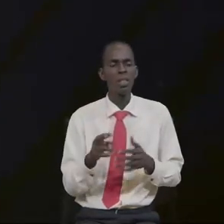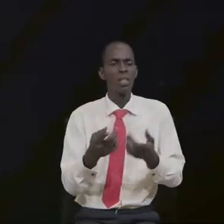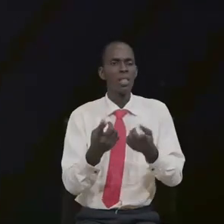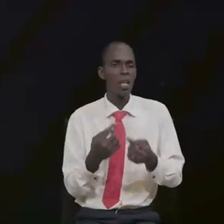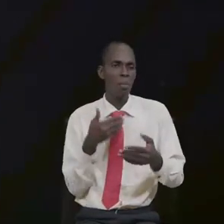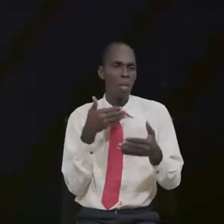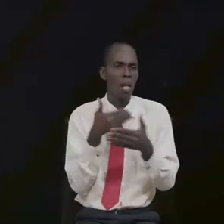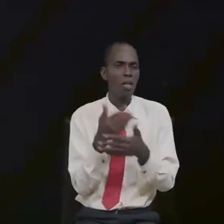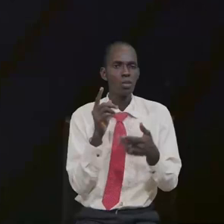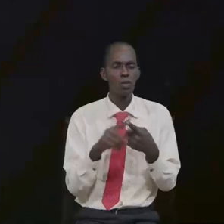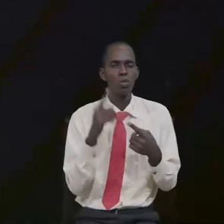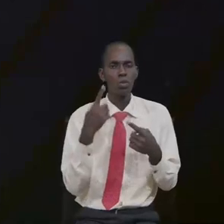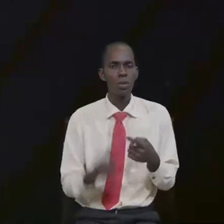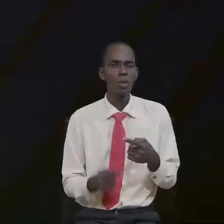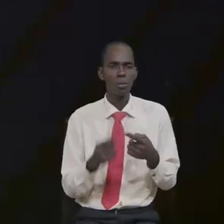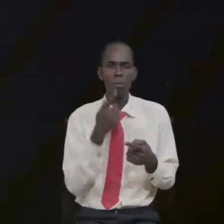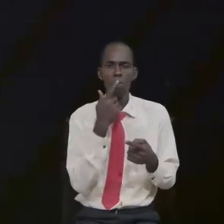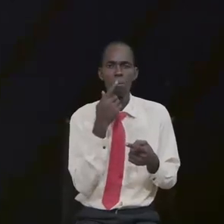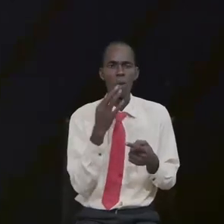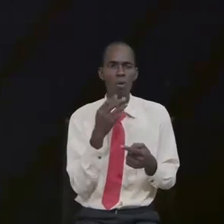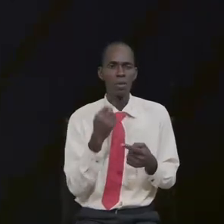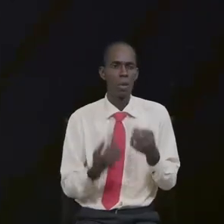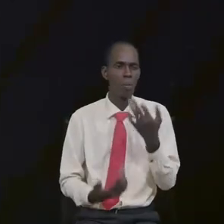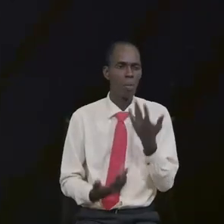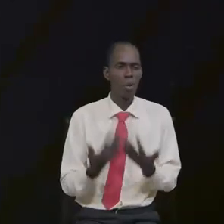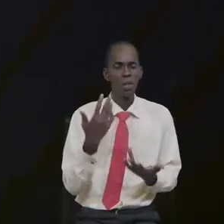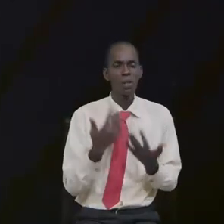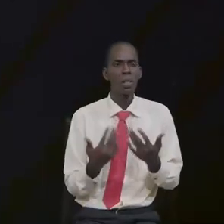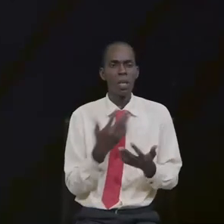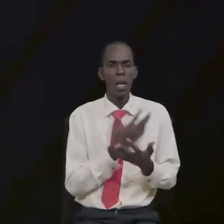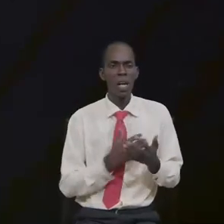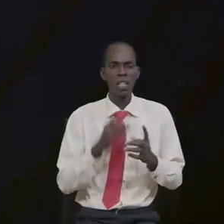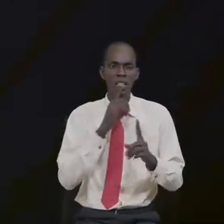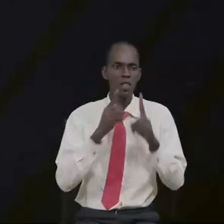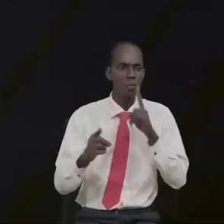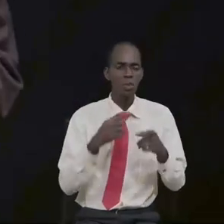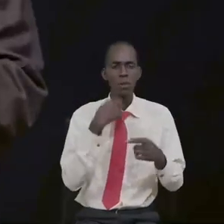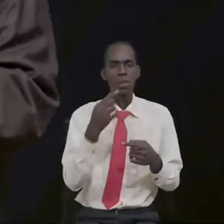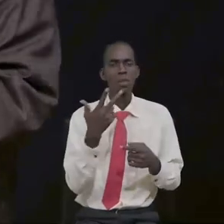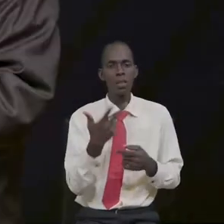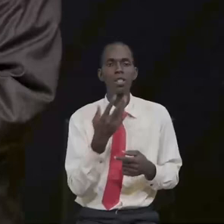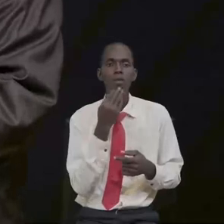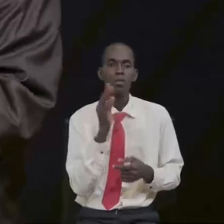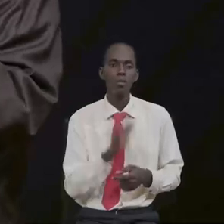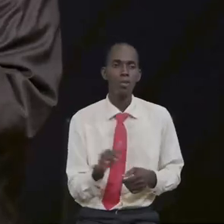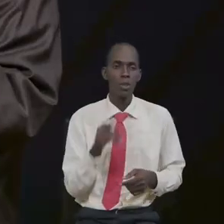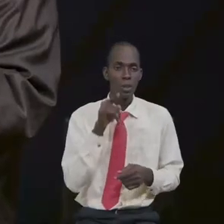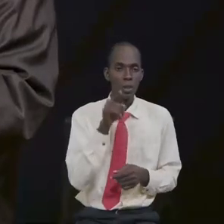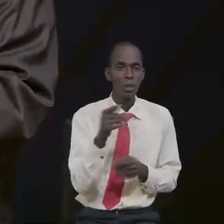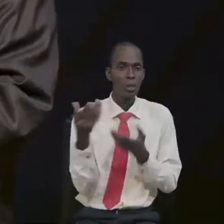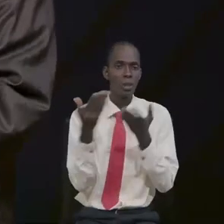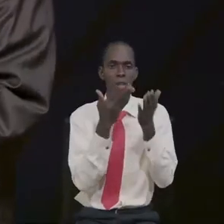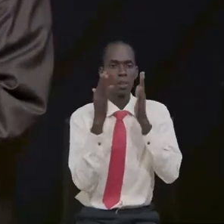ardente. Et prenant la parole, il dit, Shadrach, Meshach